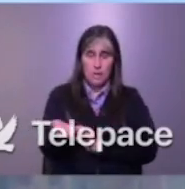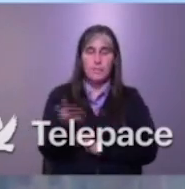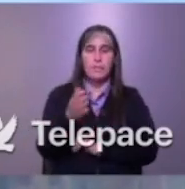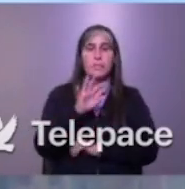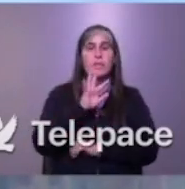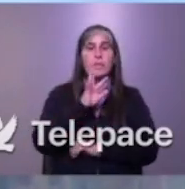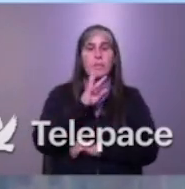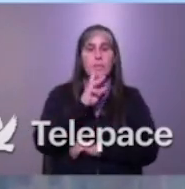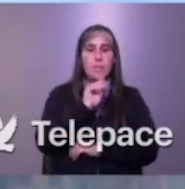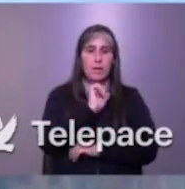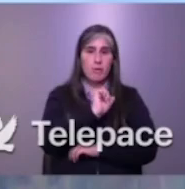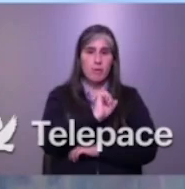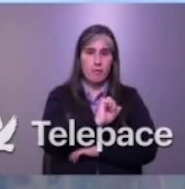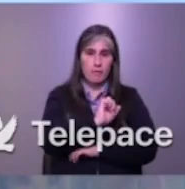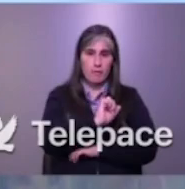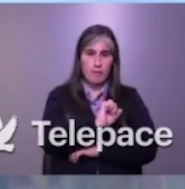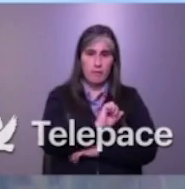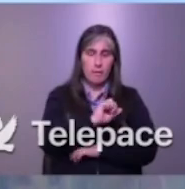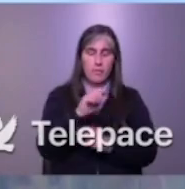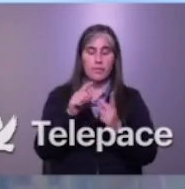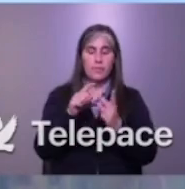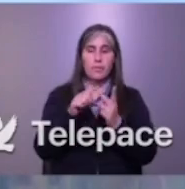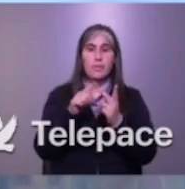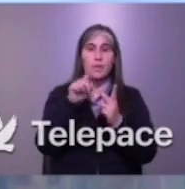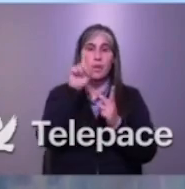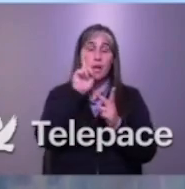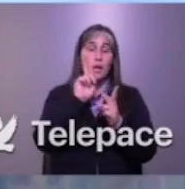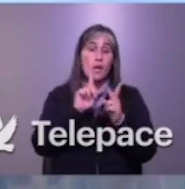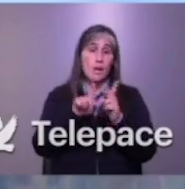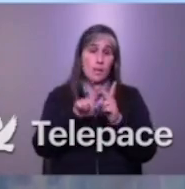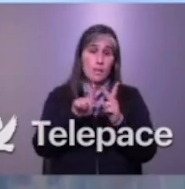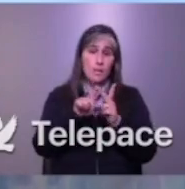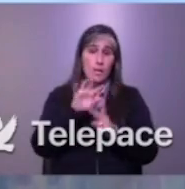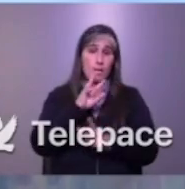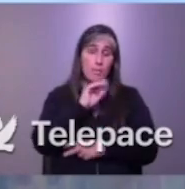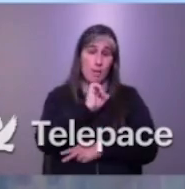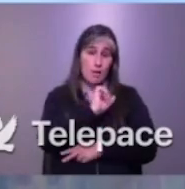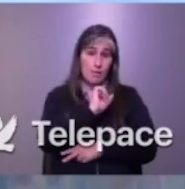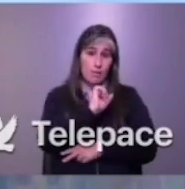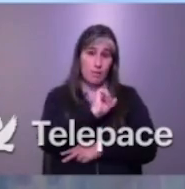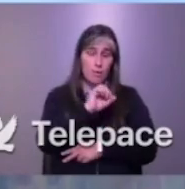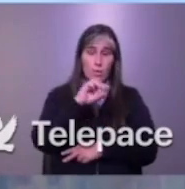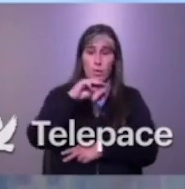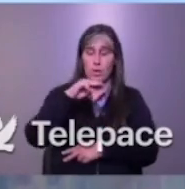la sorella di sua madre Maria di Cleofa e Maria di Magdala.